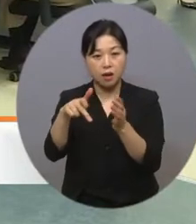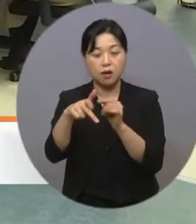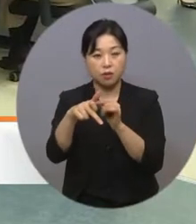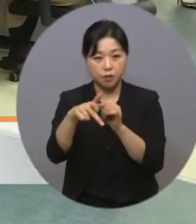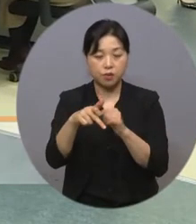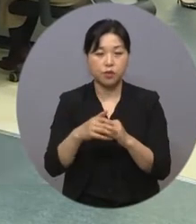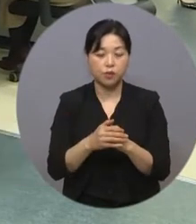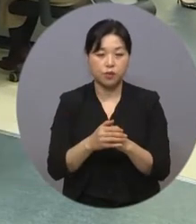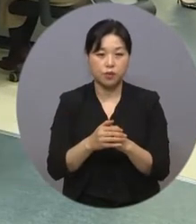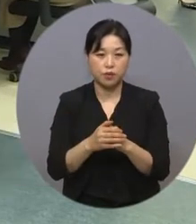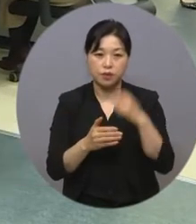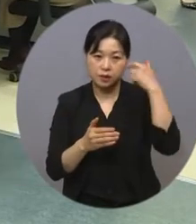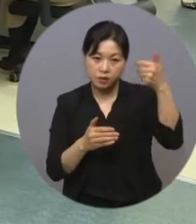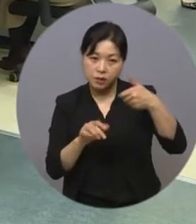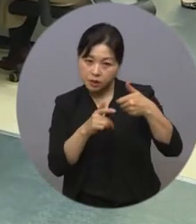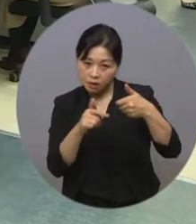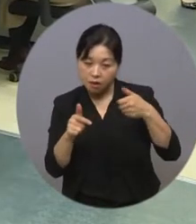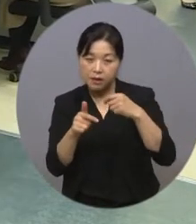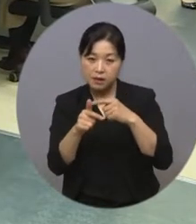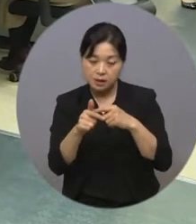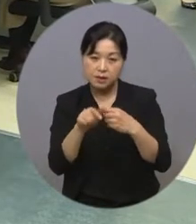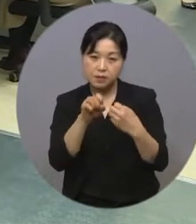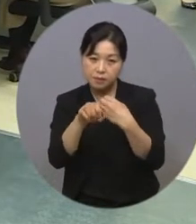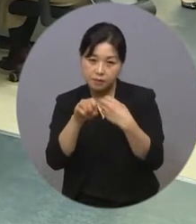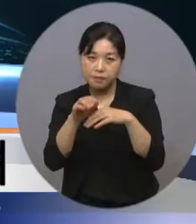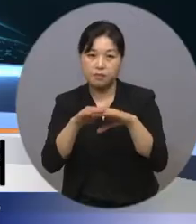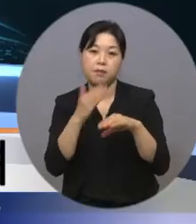처리 진행 과정을 안내받을 수 있습니다.